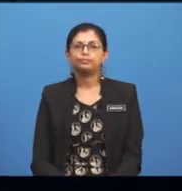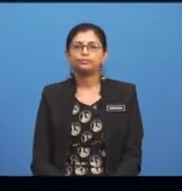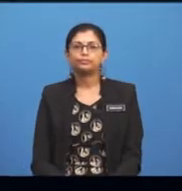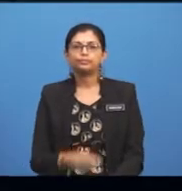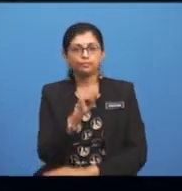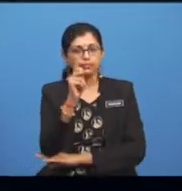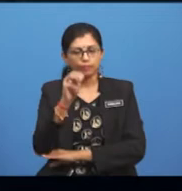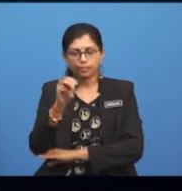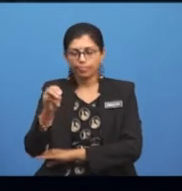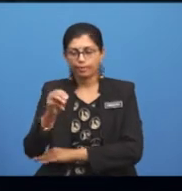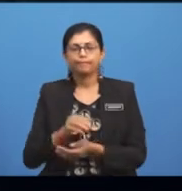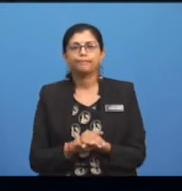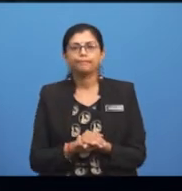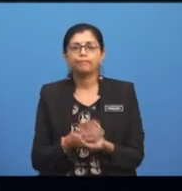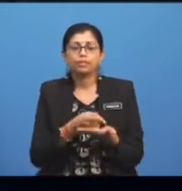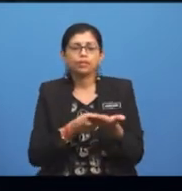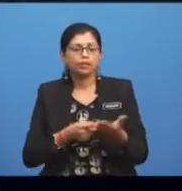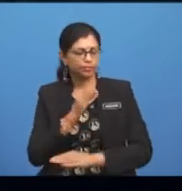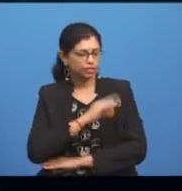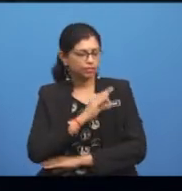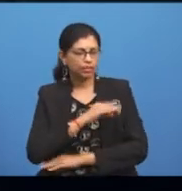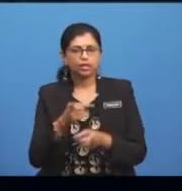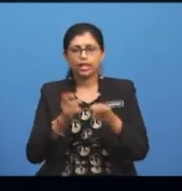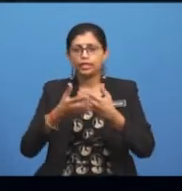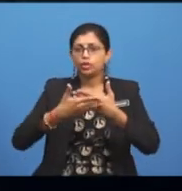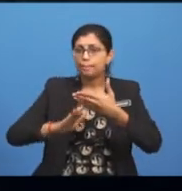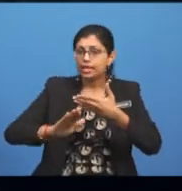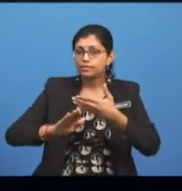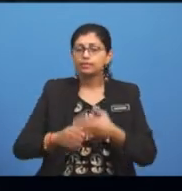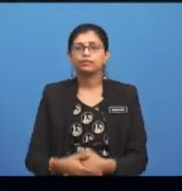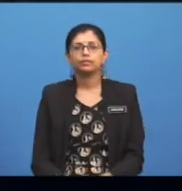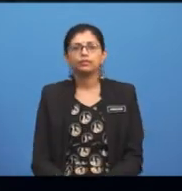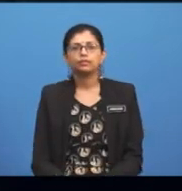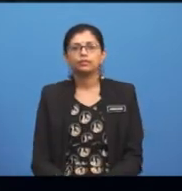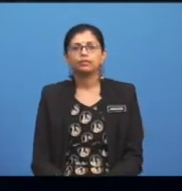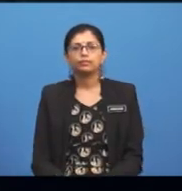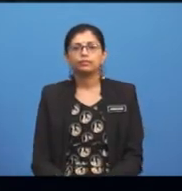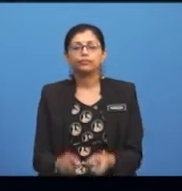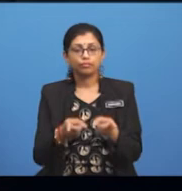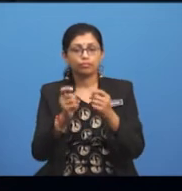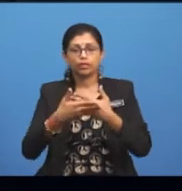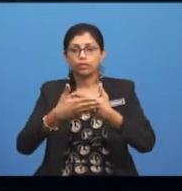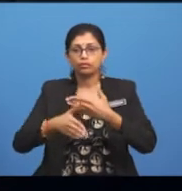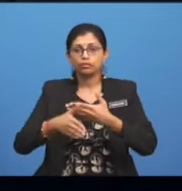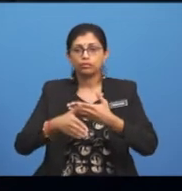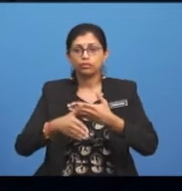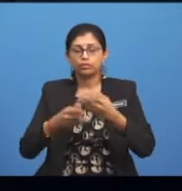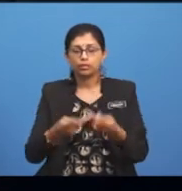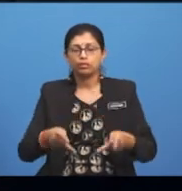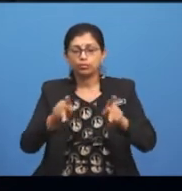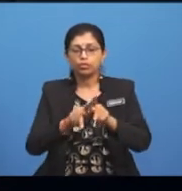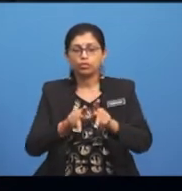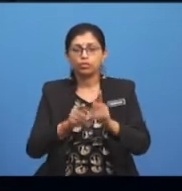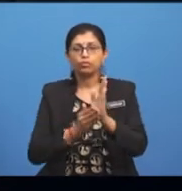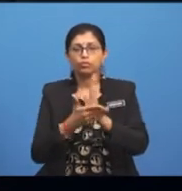Baiklah murid-murid, apakah kebaikan hal laju lepas ini? Ya, hal laju lepas diperlukan oleh sesuatu